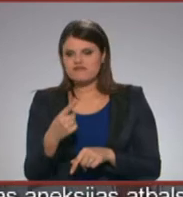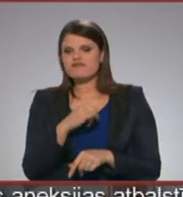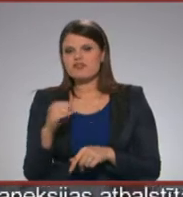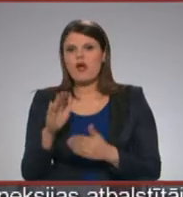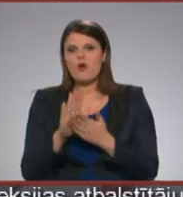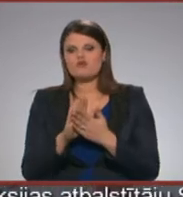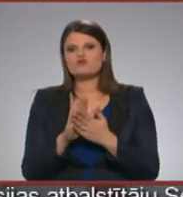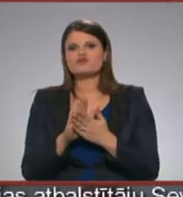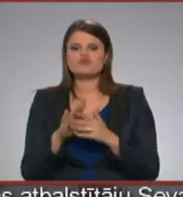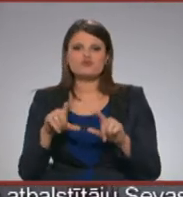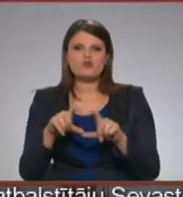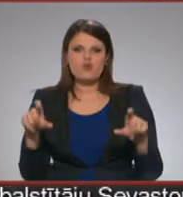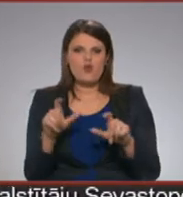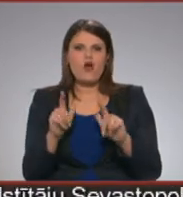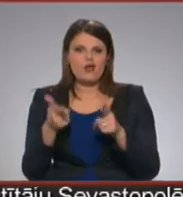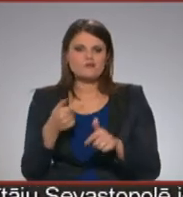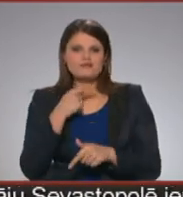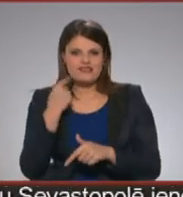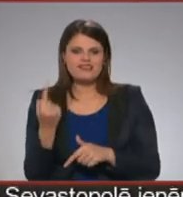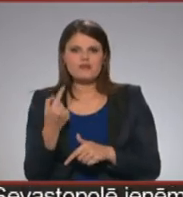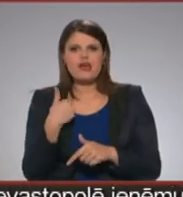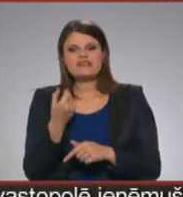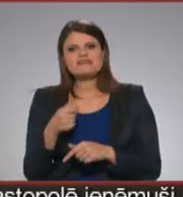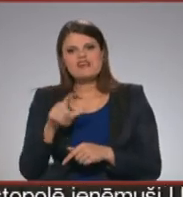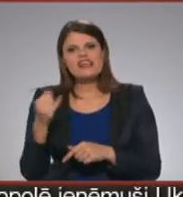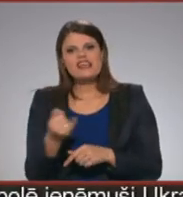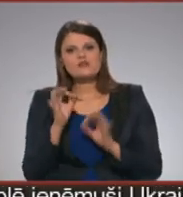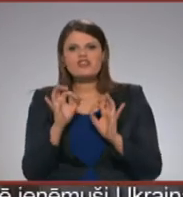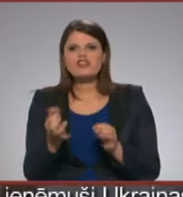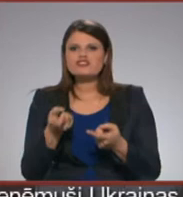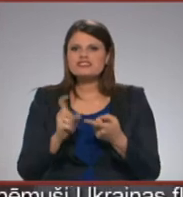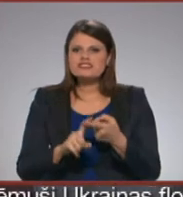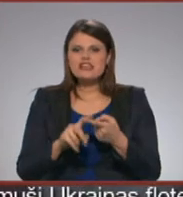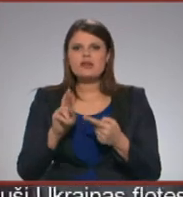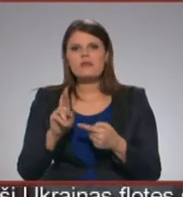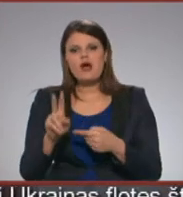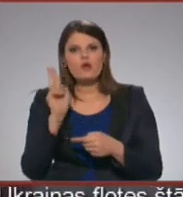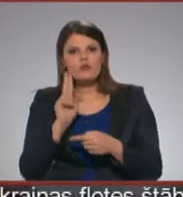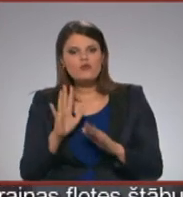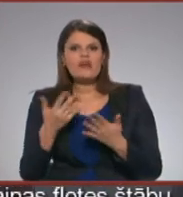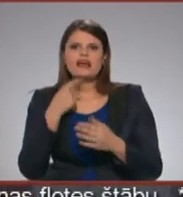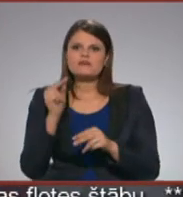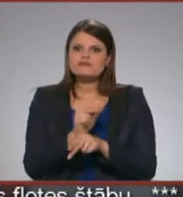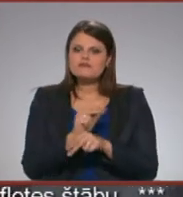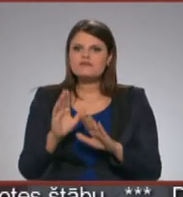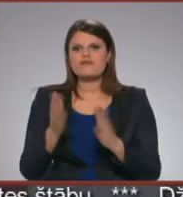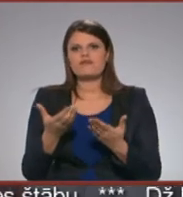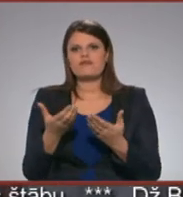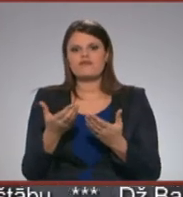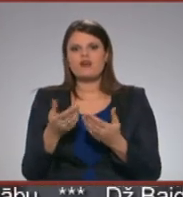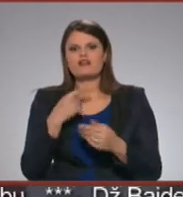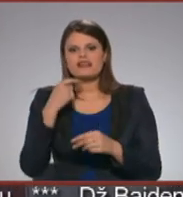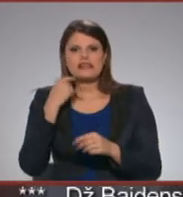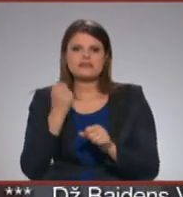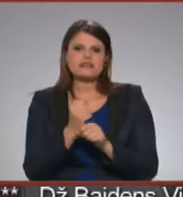skolu. Iespējams. Kas jūs varbūt vairāk tā interesē tieši saistībā ar jūrniecību? Gribat būt mehāniki vai komandieri?